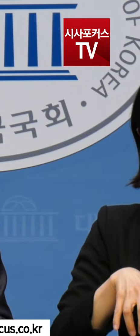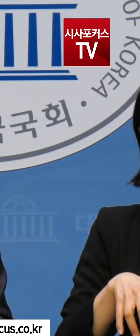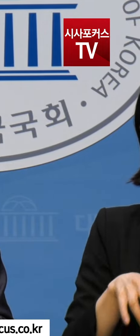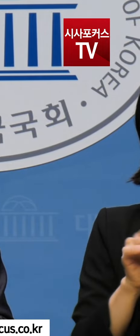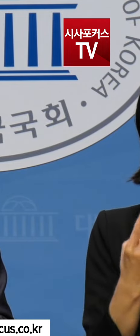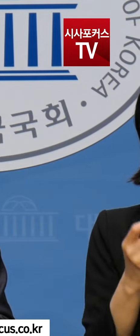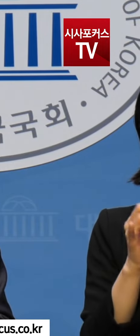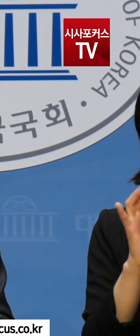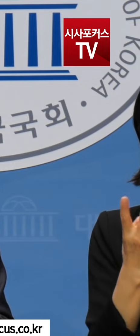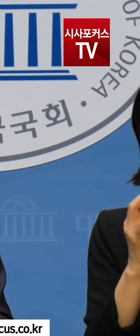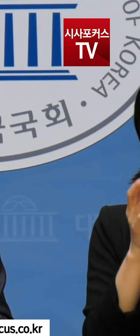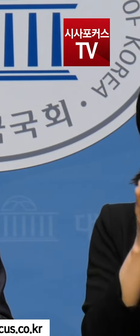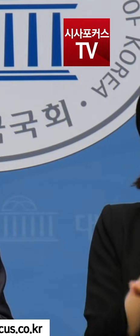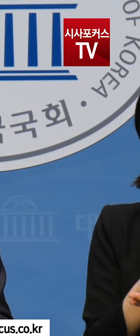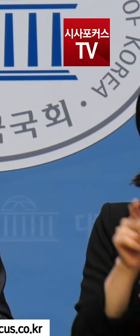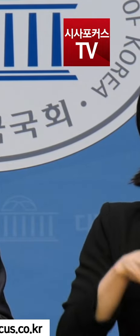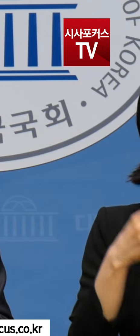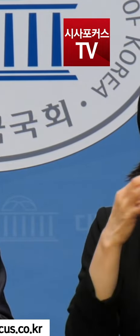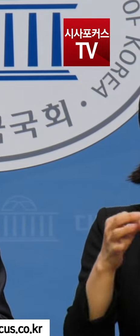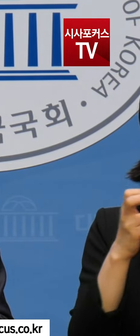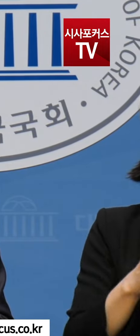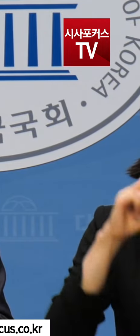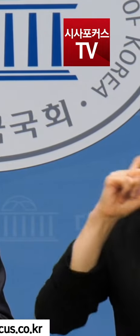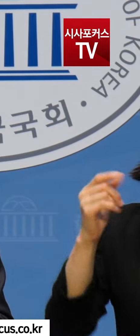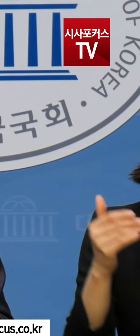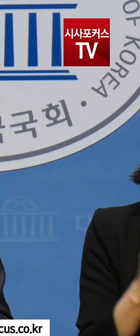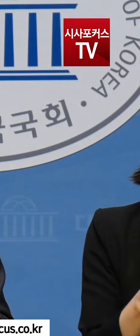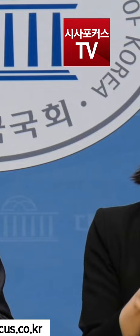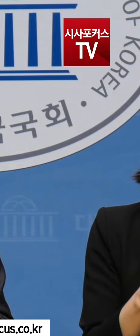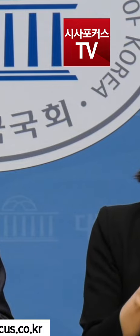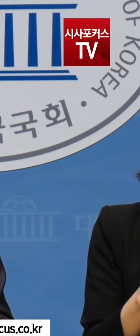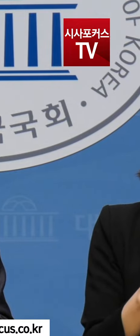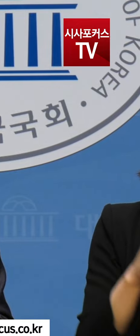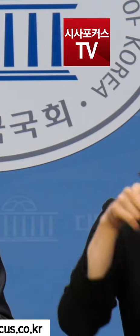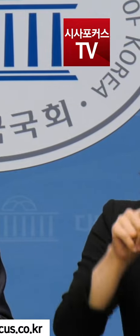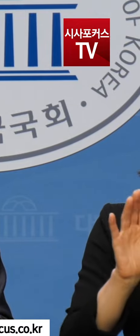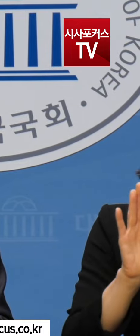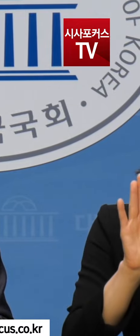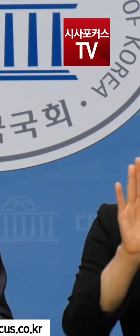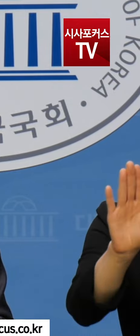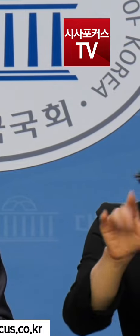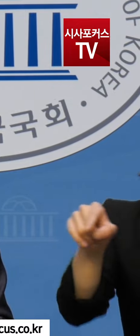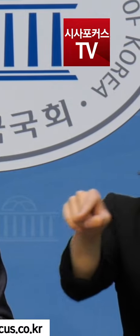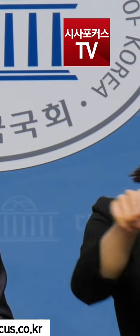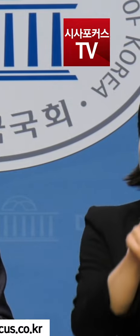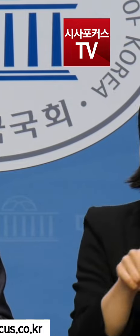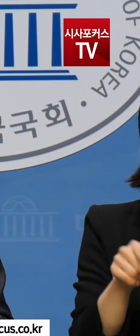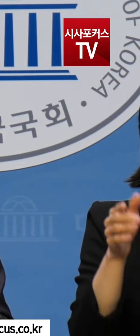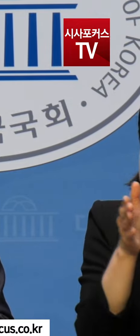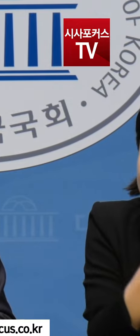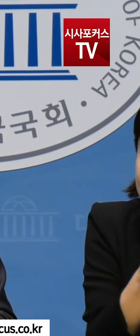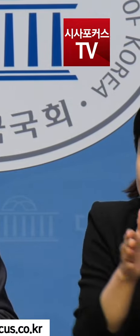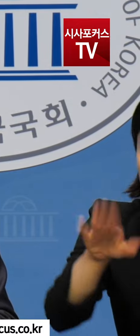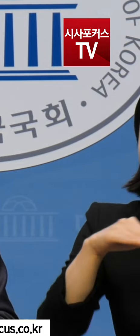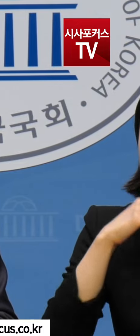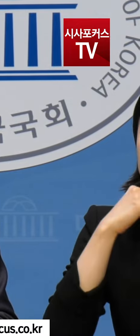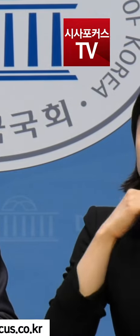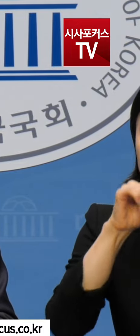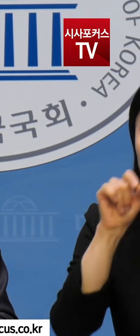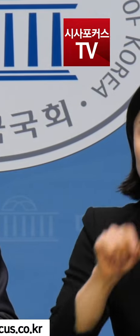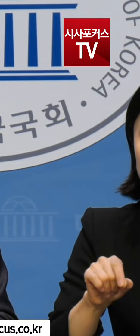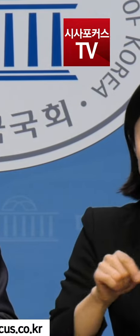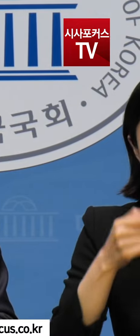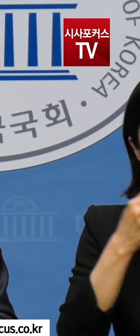있었습니다. 그러나 그로부터 2주가 지난 2023년 11월에 전국 시행을 전격 보류했습니다.